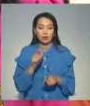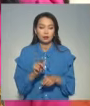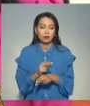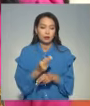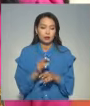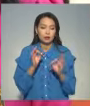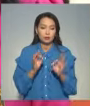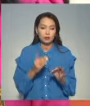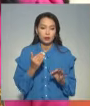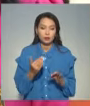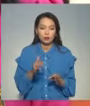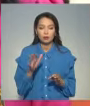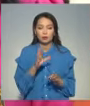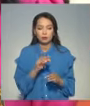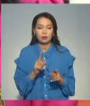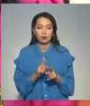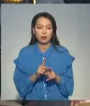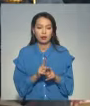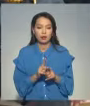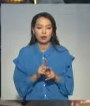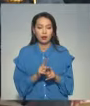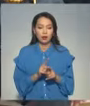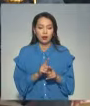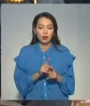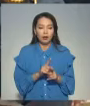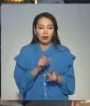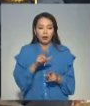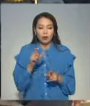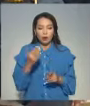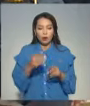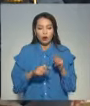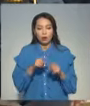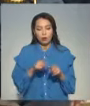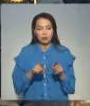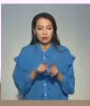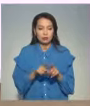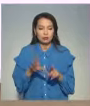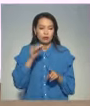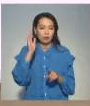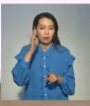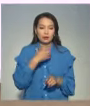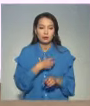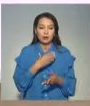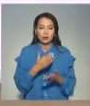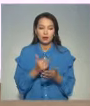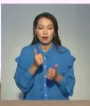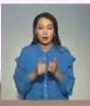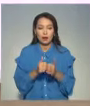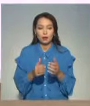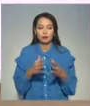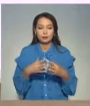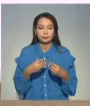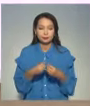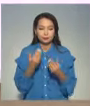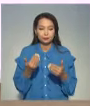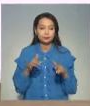шықсақ, нағыз үлкен жетістік сол болмақ. Жауапкершілікпен қараған азамат отанына да адал қызмет етеді деді. Әрбір отбасының